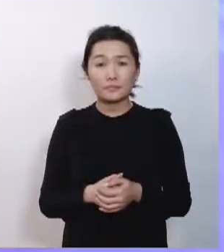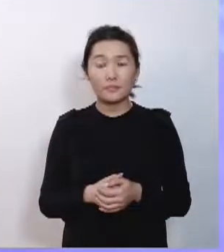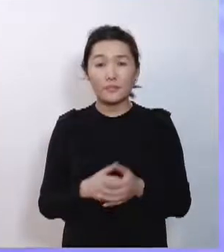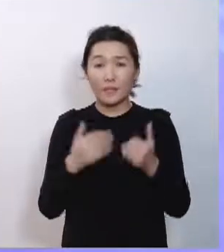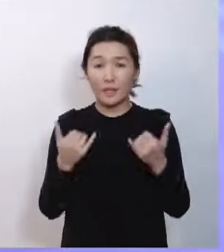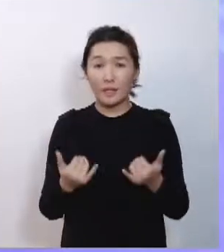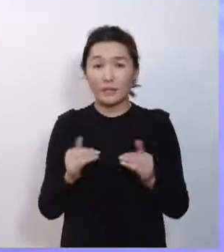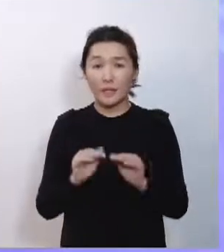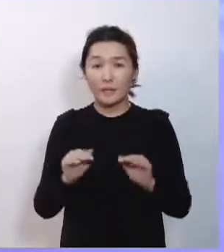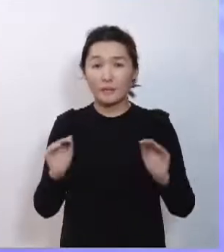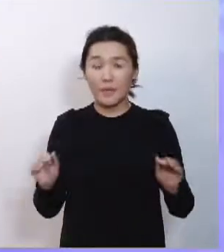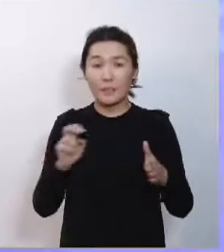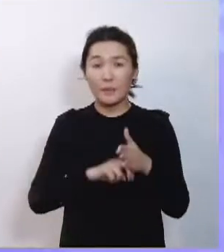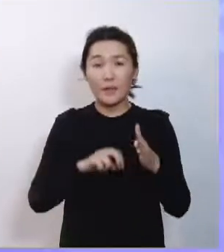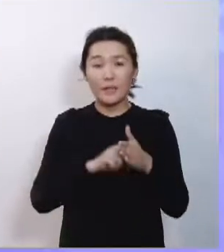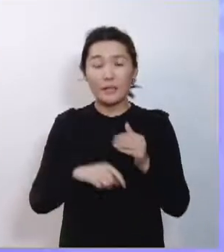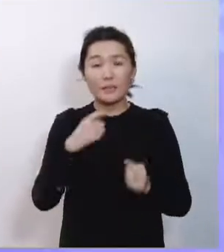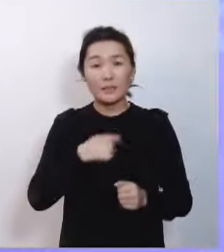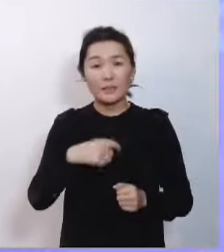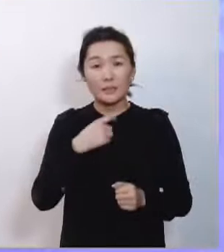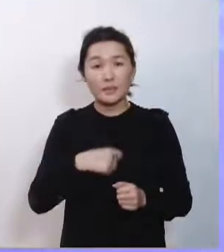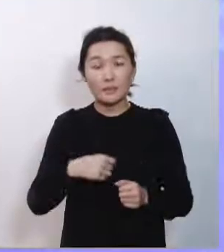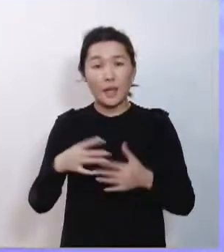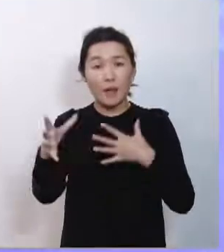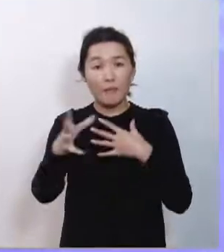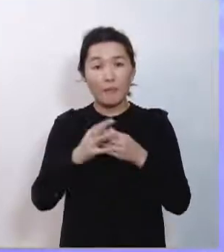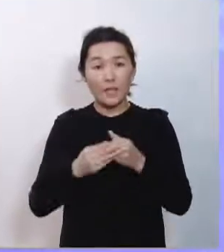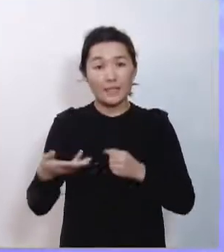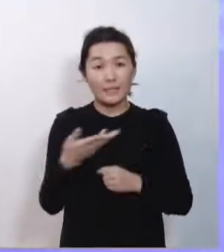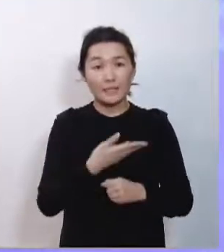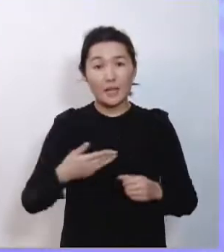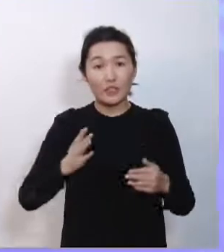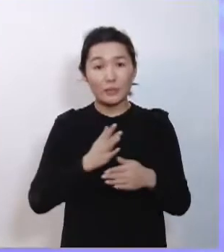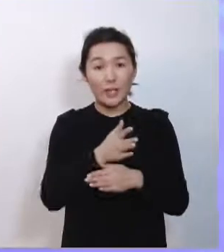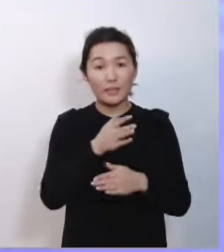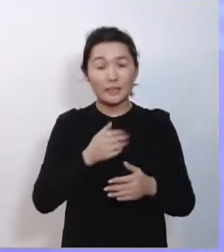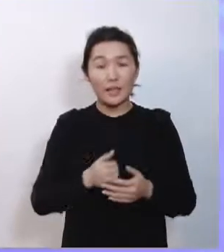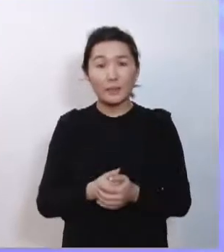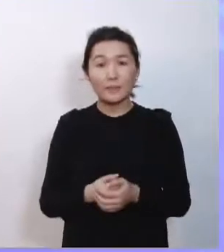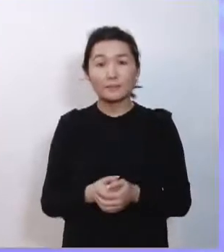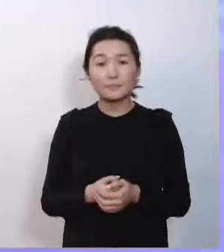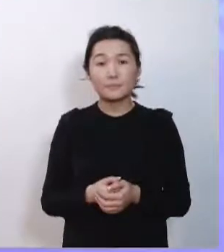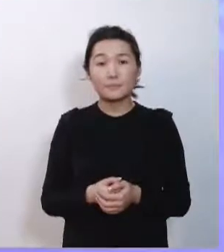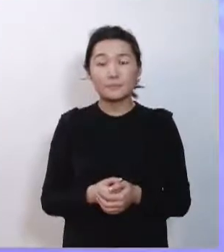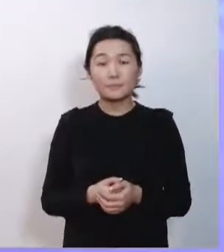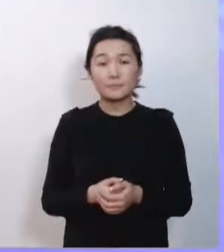А теперь, ребята, проверьте себя вместе с нашими гостями.